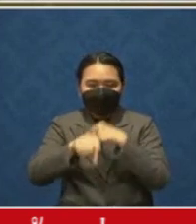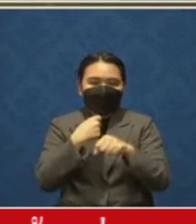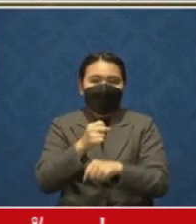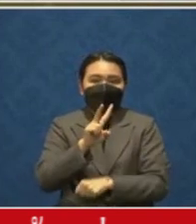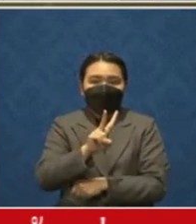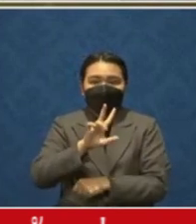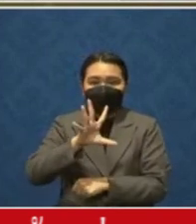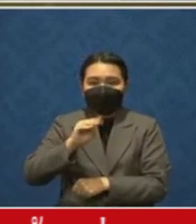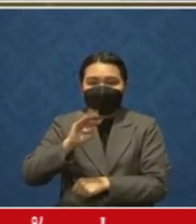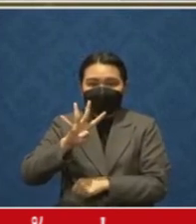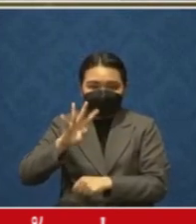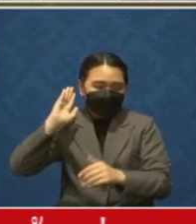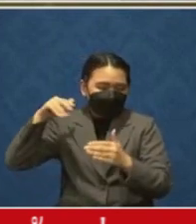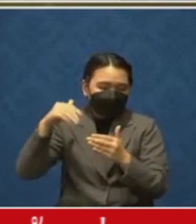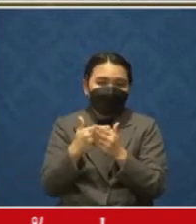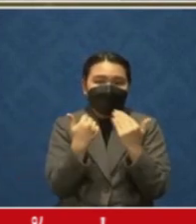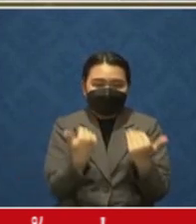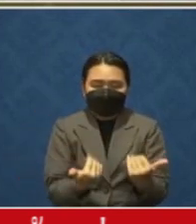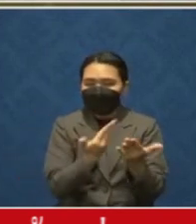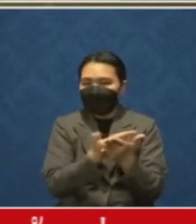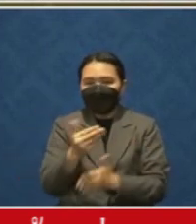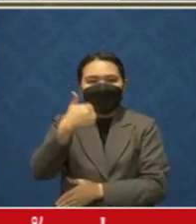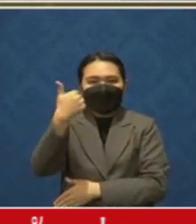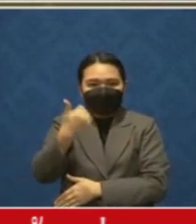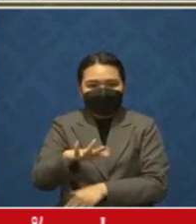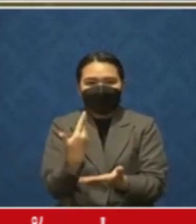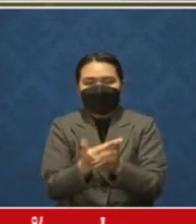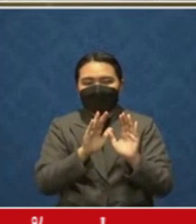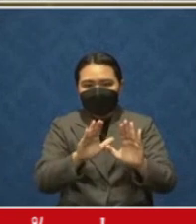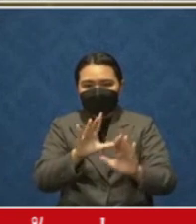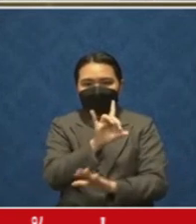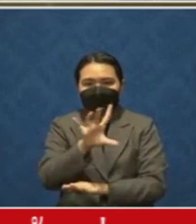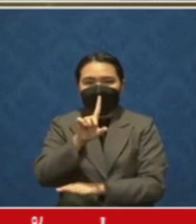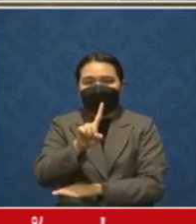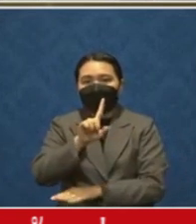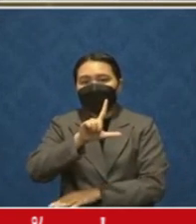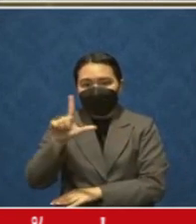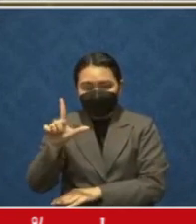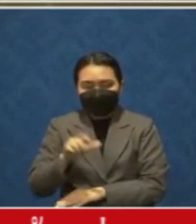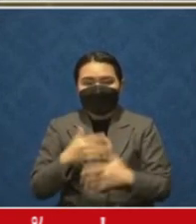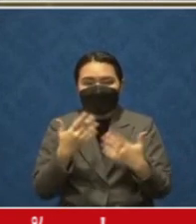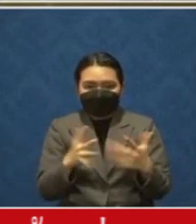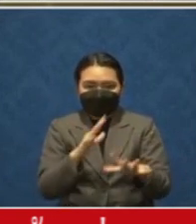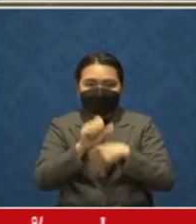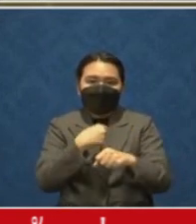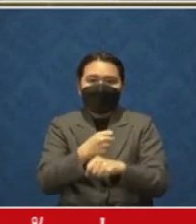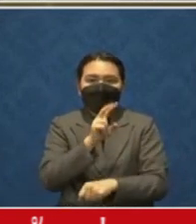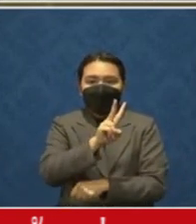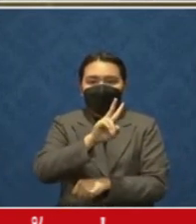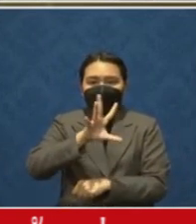เริ่มตั้งแต่ปี64ถึงปัจจุบันครับก็ยังจะซื้อจัดจ้างไม่ได้ยังมีเงินค้างอยู่อีก101ล้านบาท